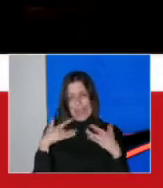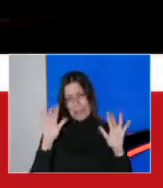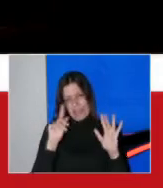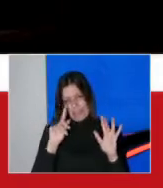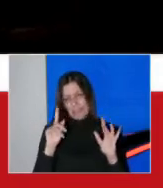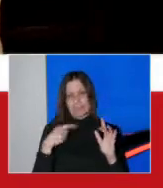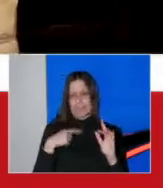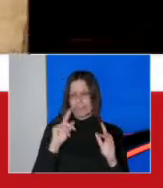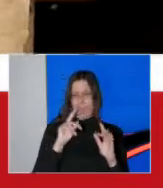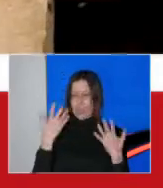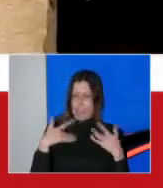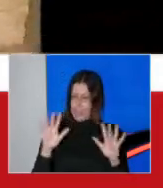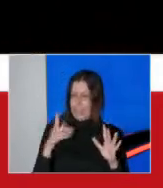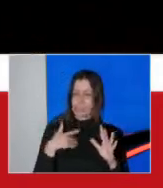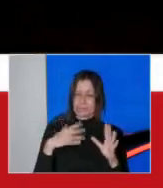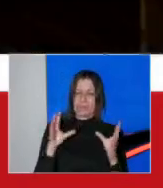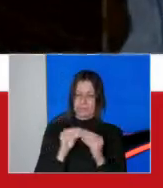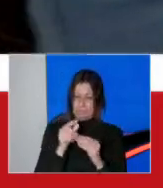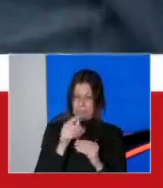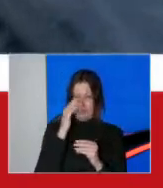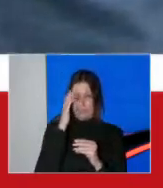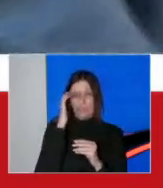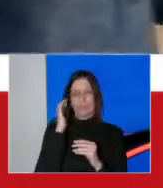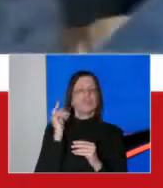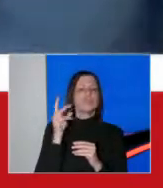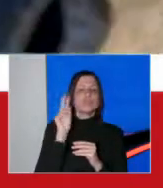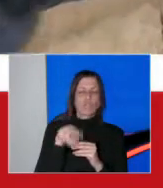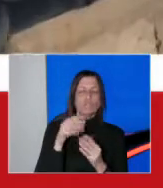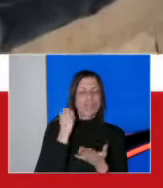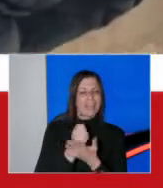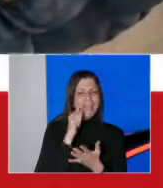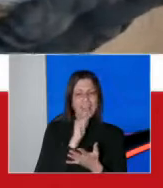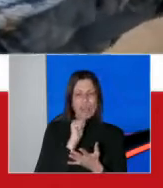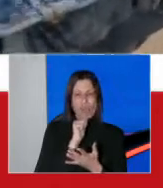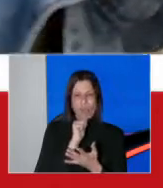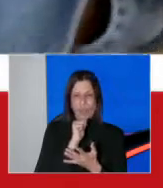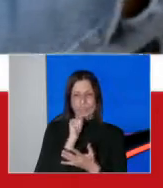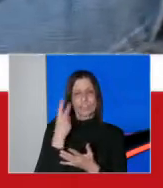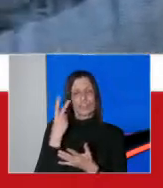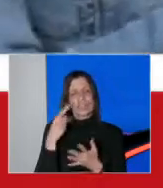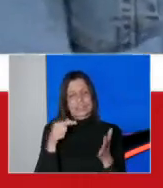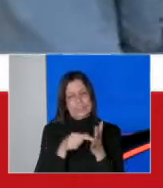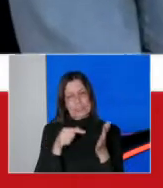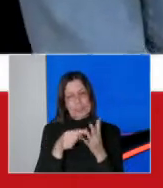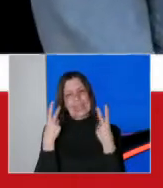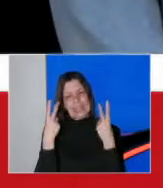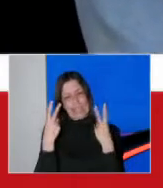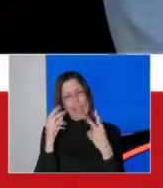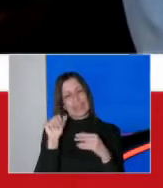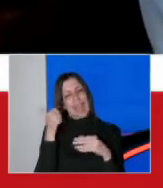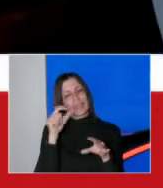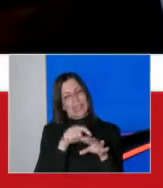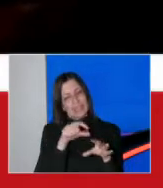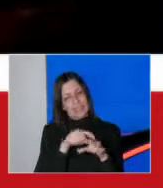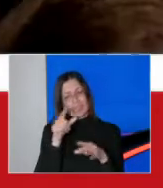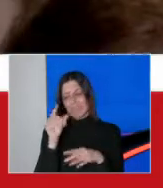אוקיי, בסדר. אני לא אתחמק. אני איתך, בבקשה. תשובה. אז יש לתו הירוק שתי סיבות עיקריות. אחת אפידמיולוגית,